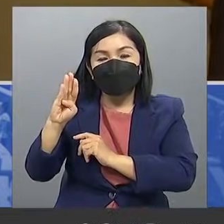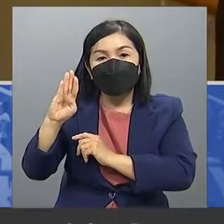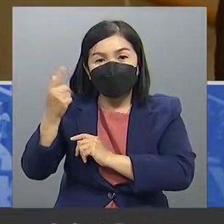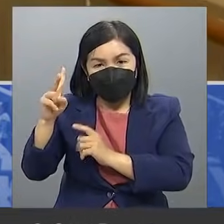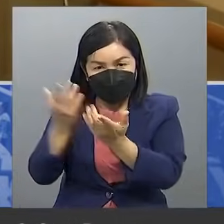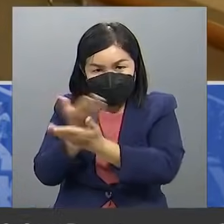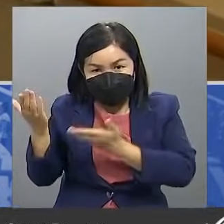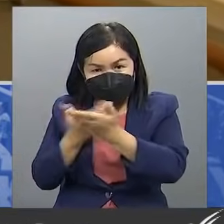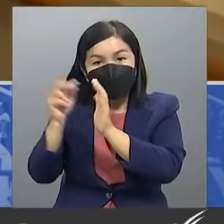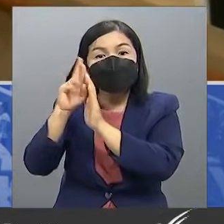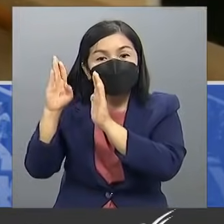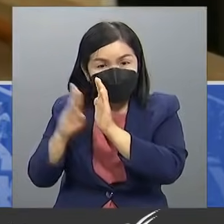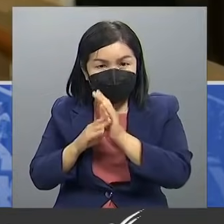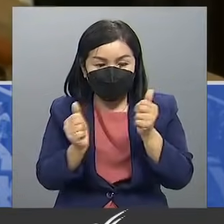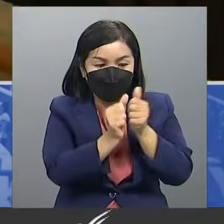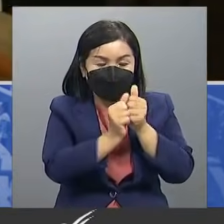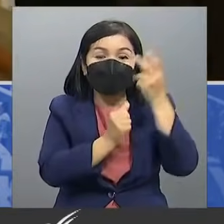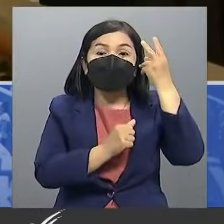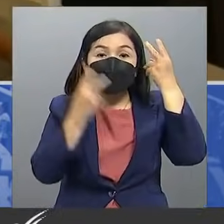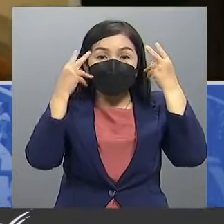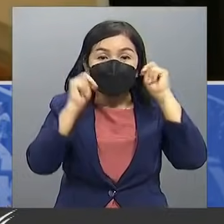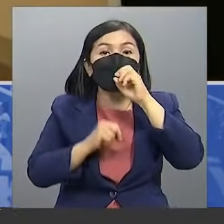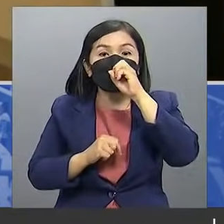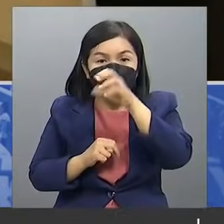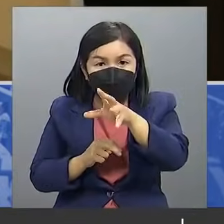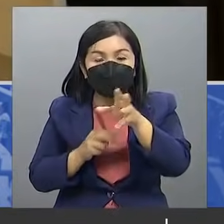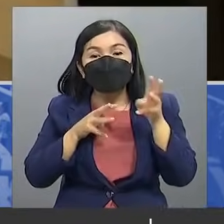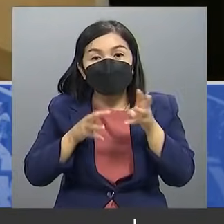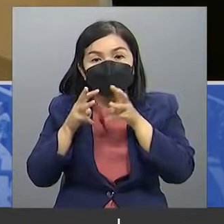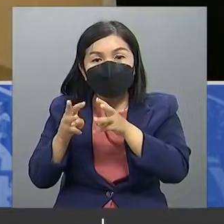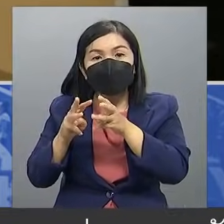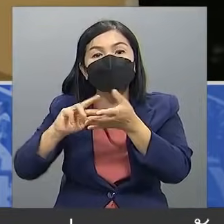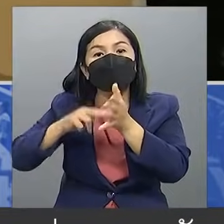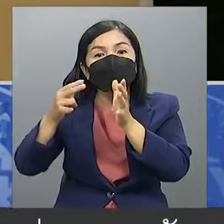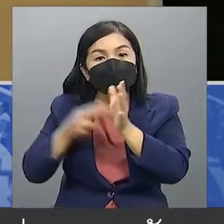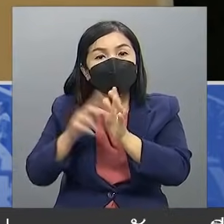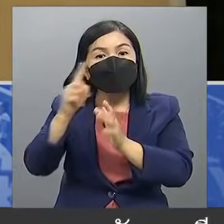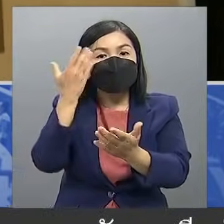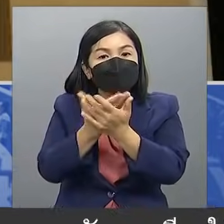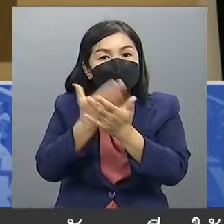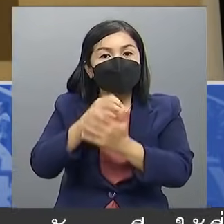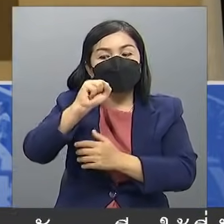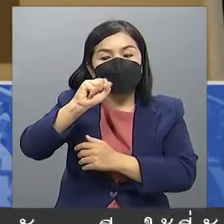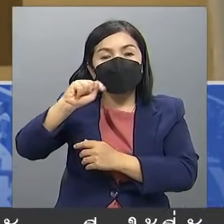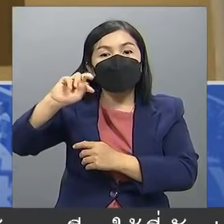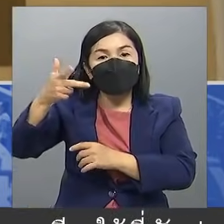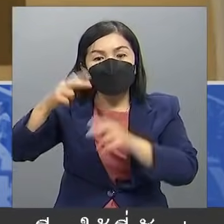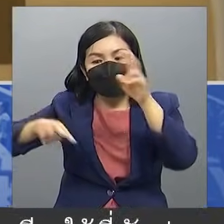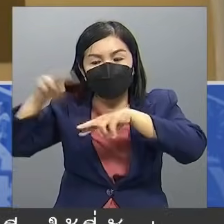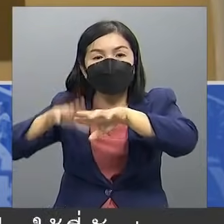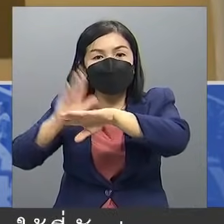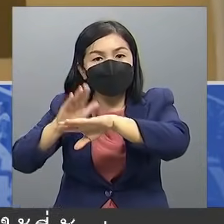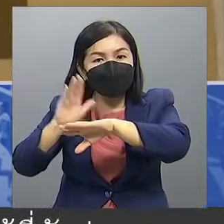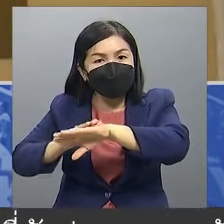นายกรัฐมนตรีก็ย้ำถึงเงื่อนไขการตีความของสำนักงานการตรวจเงินแผ่นดินหรือว่าสตง.กรณีการ